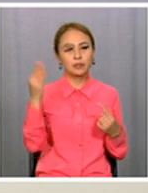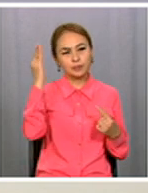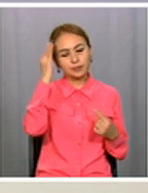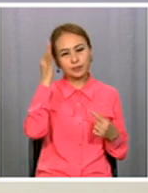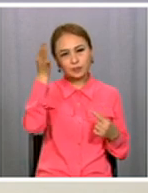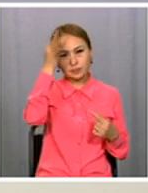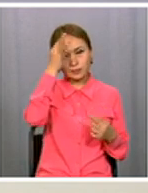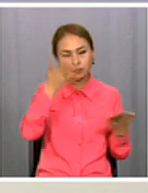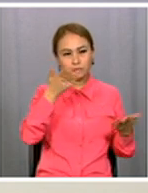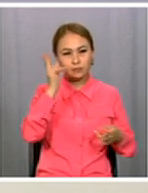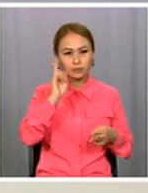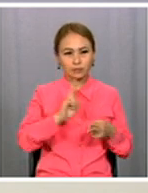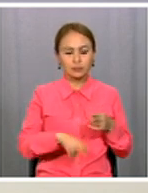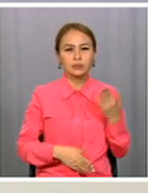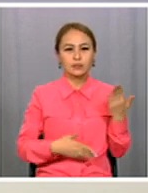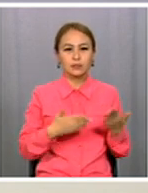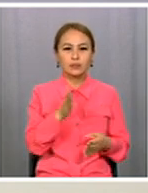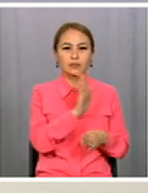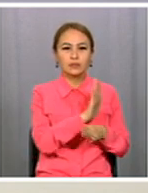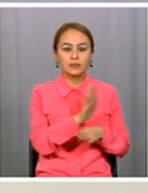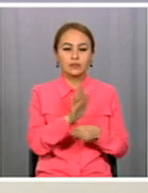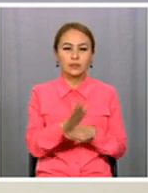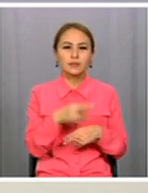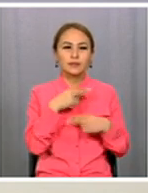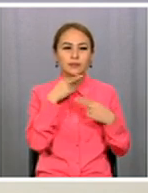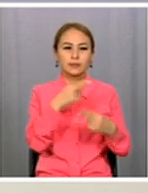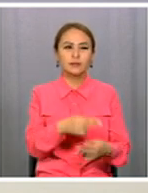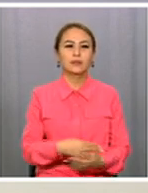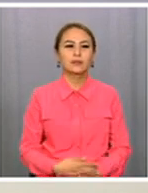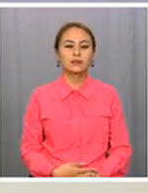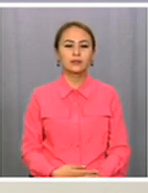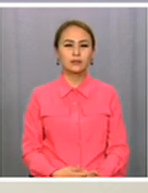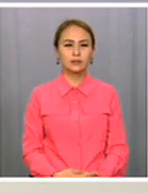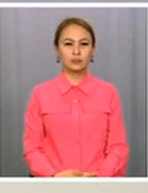түсіріп болсақ, ендеше тапсырмаларға кезек берелік.